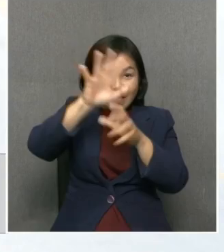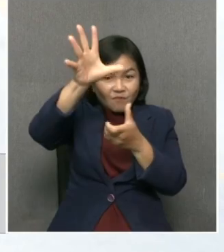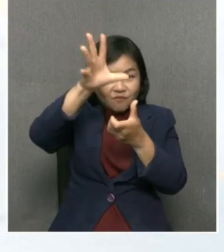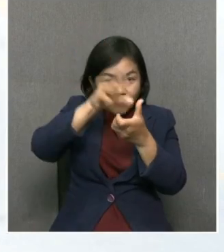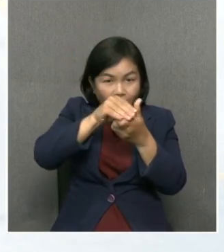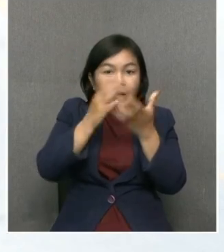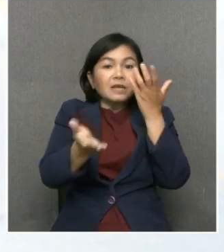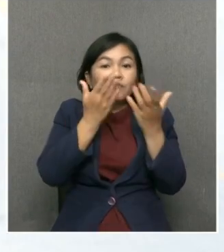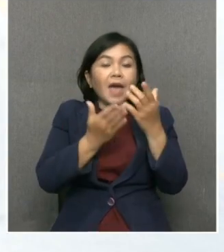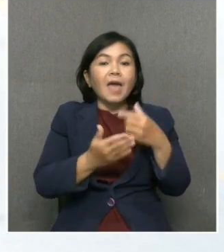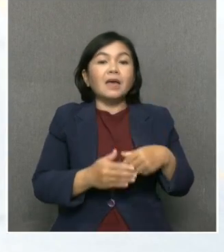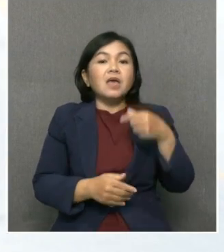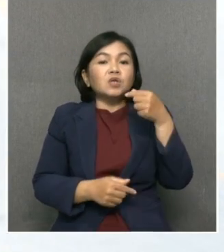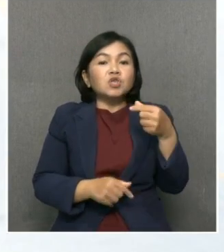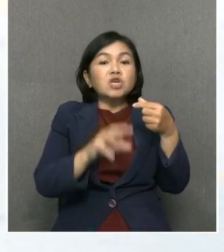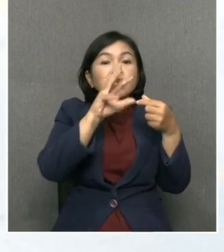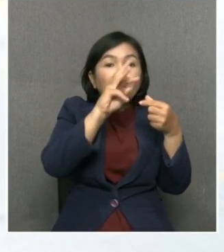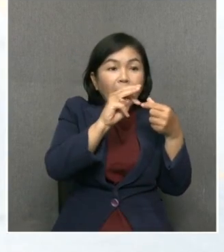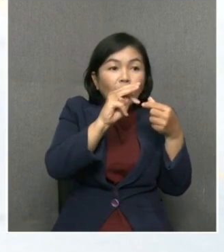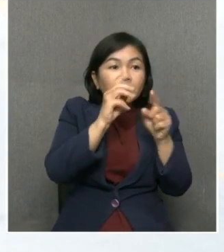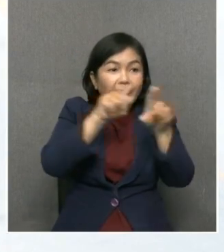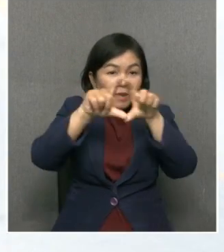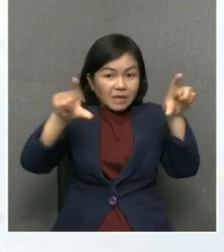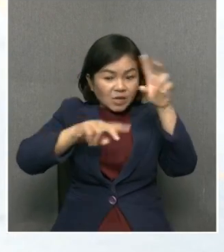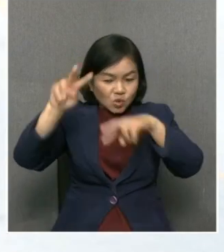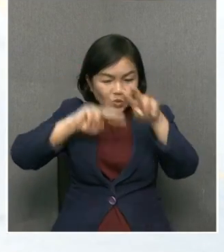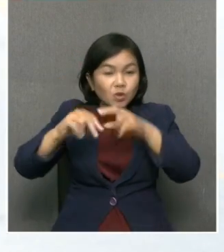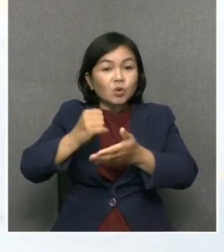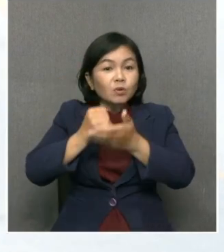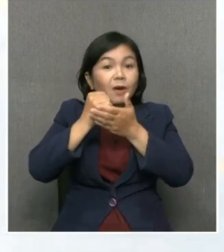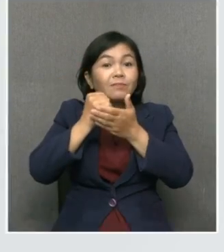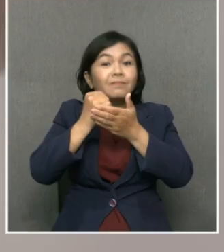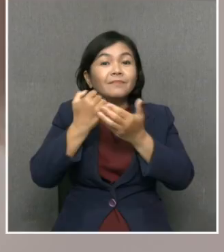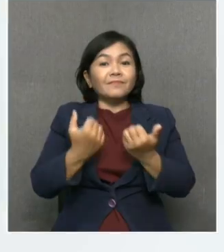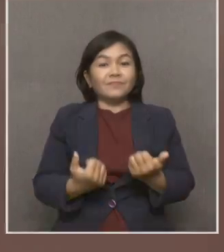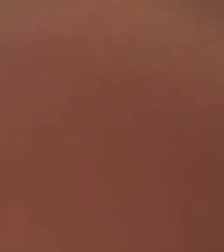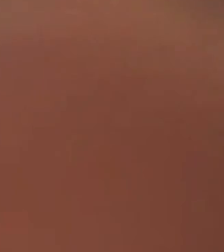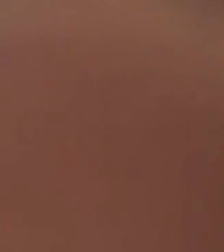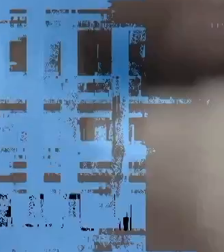มาทาง Gmailได้ที่TNN check shure @gmail docomoสวัสดี